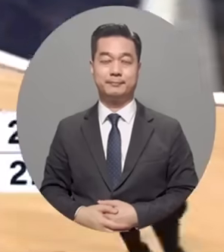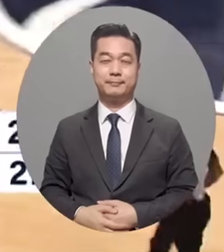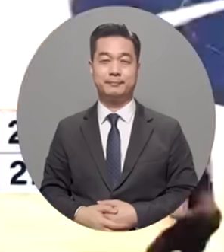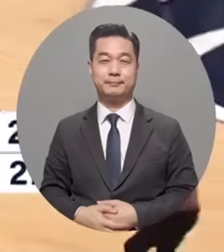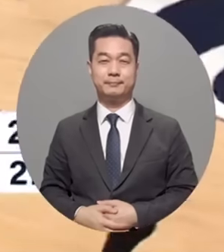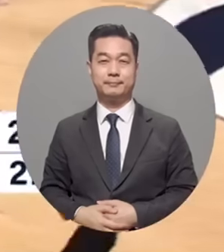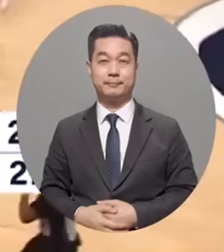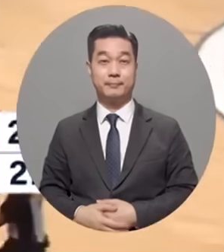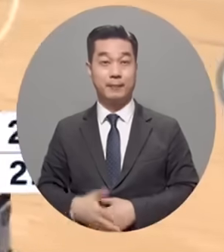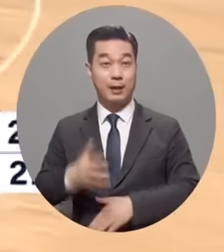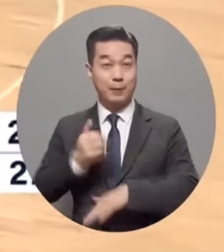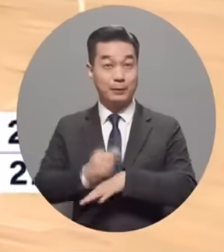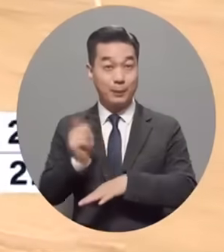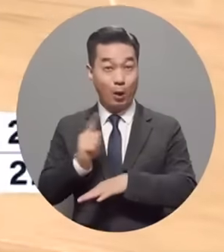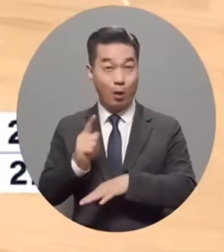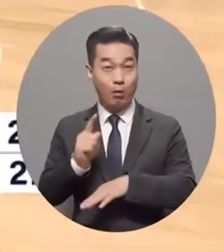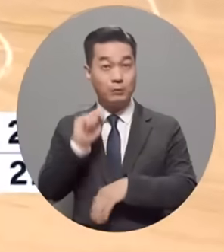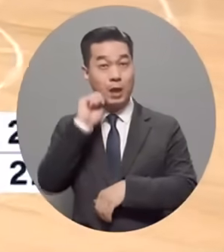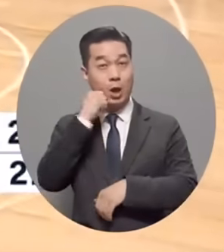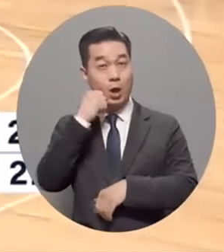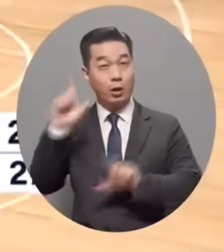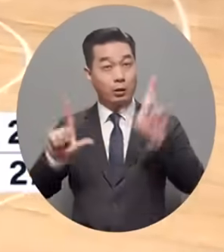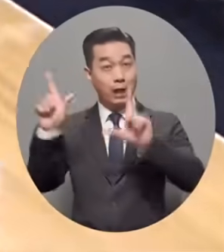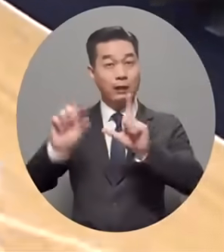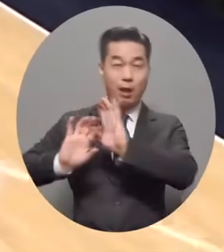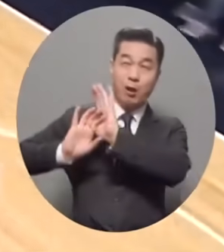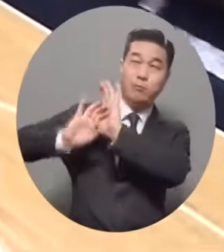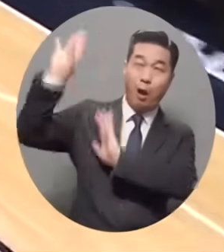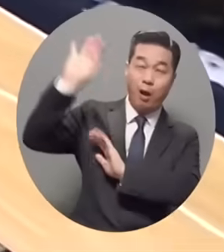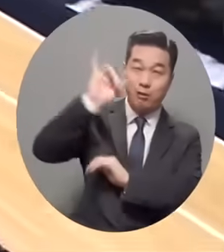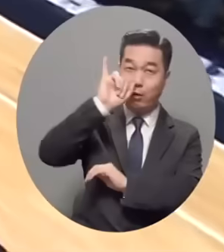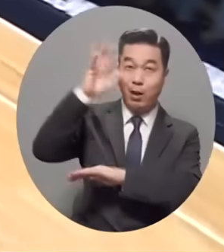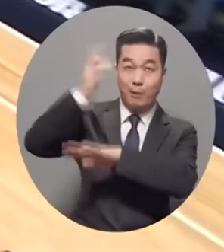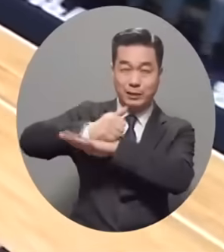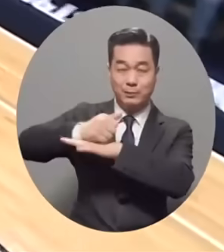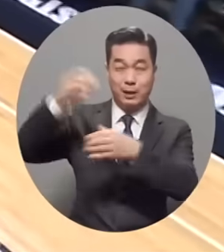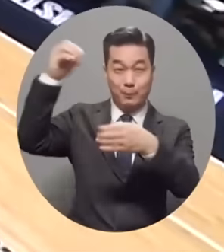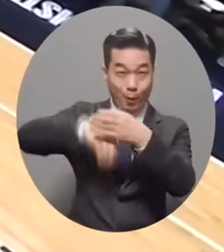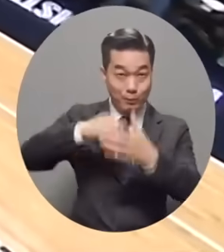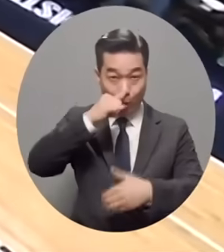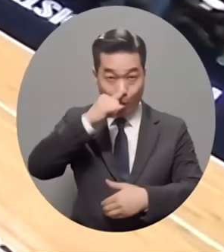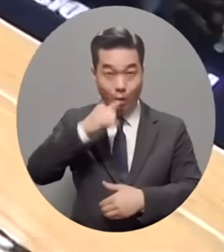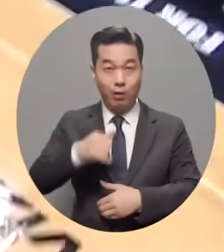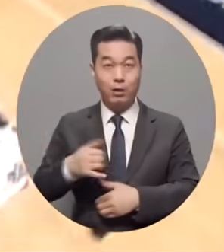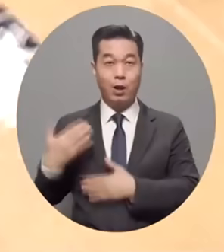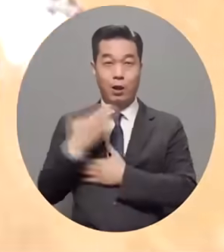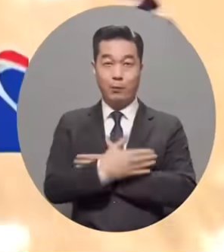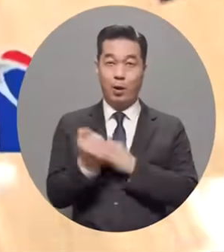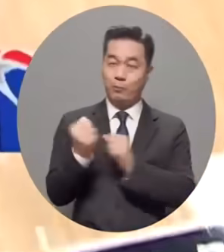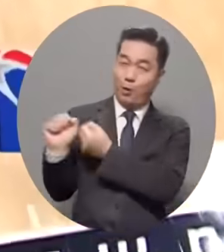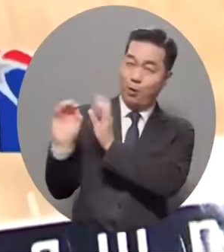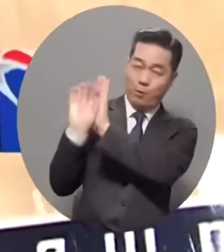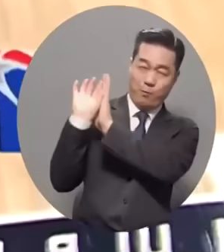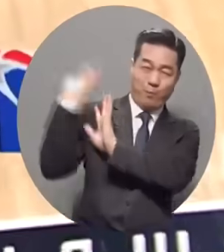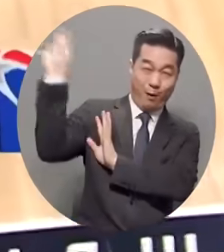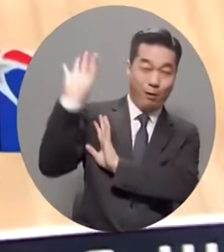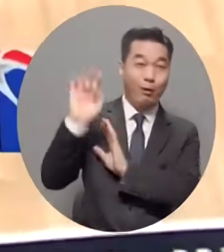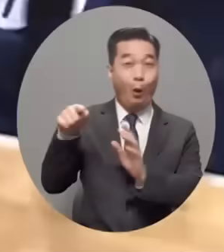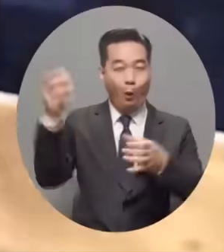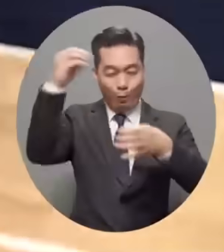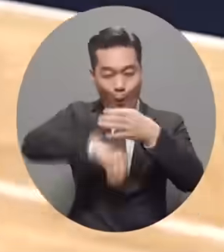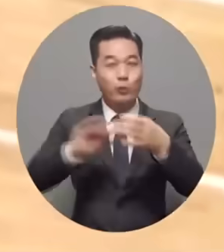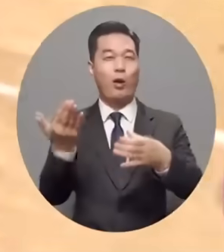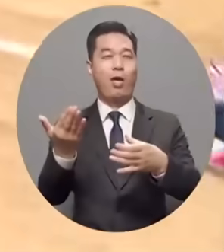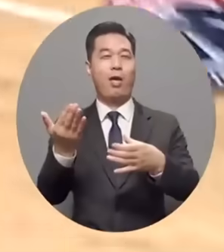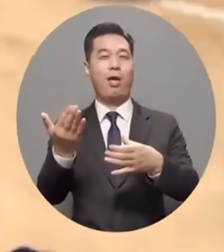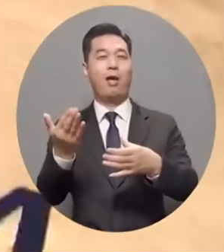네, 마지막은 정말 어려운 자세로 집어넣은 버저비터입니다. 롱패스를 잡자마자 몸에 비틀어서 그대로 3점 슛! 이게 들어갑니다.